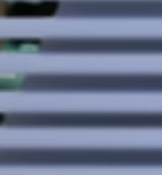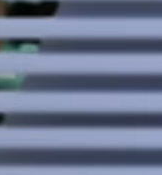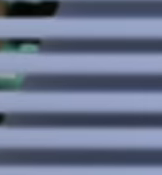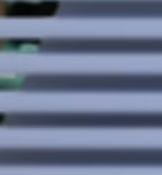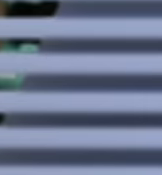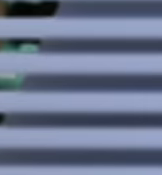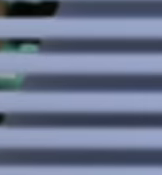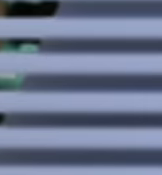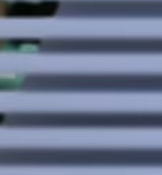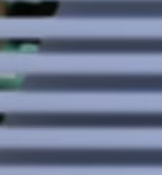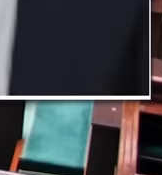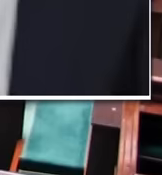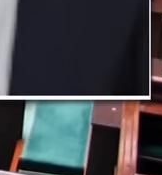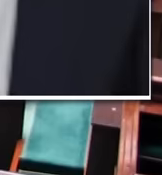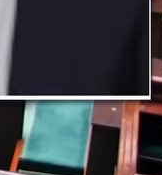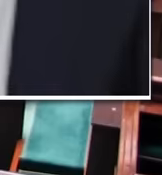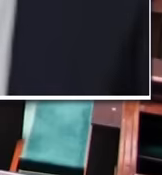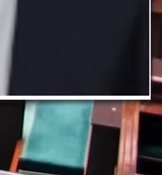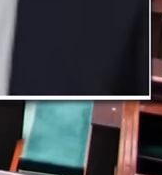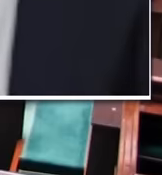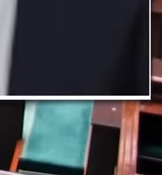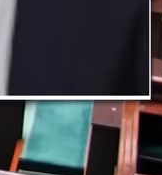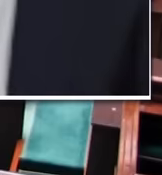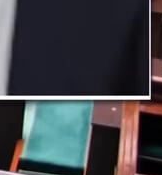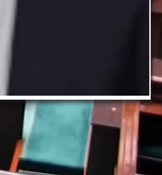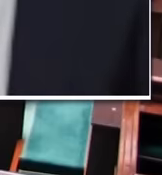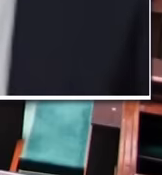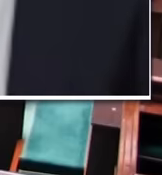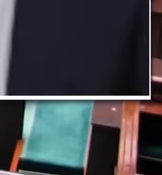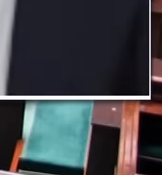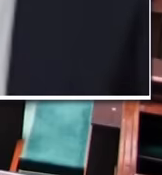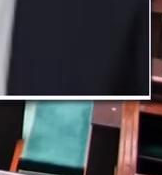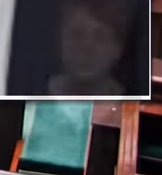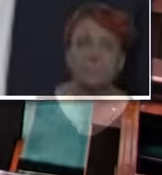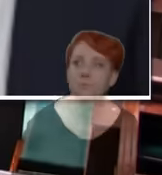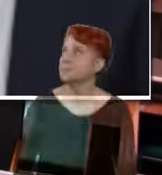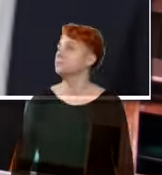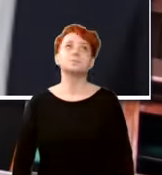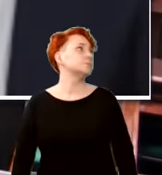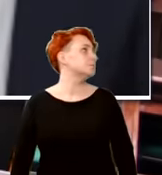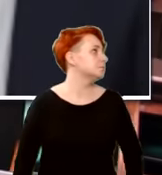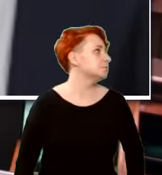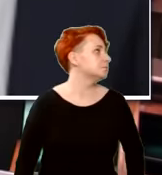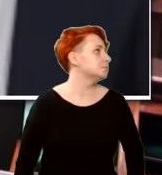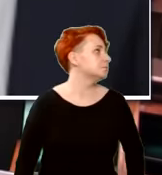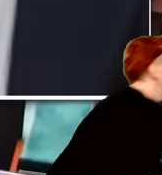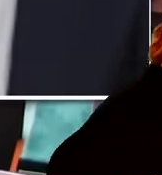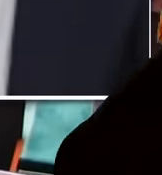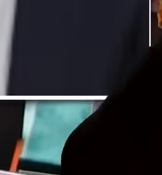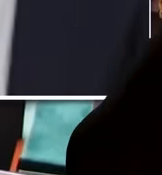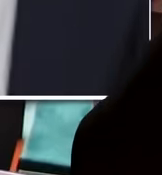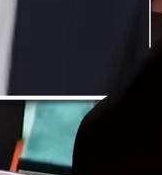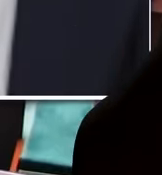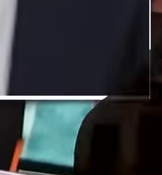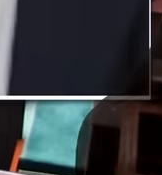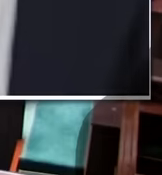politycy. Jest z nami pan poseł Adam Andruszkiewicz z Prawa i Sprawiedliwości w połączeniu. Witam bardzo serdecznie. Dobry wieczór. Obok Państwo widzą